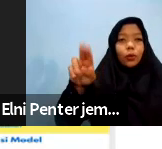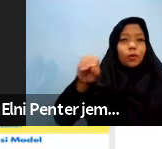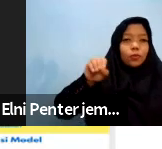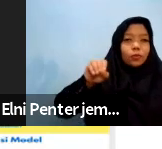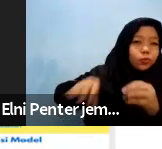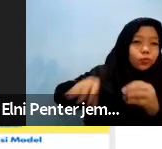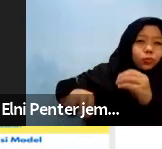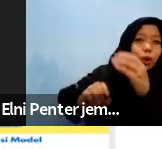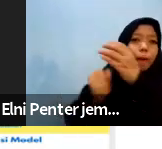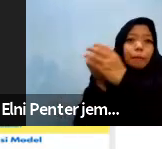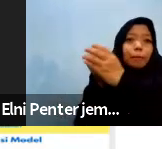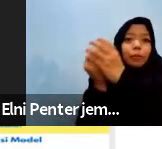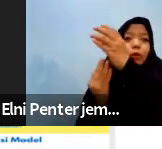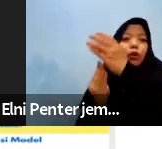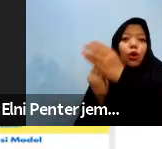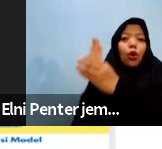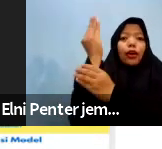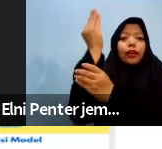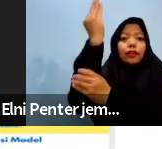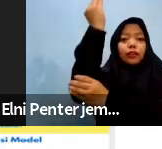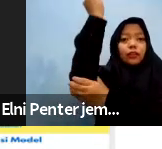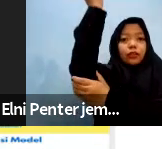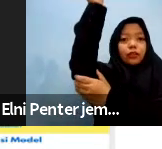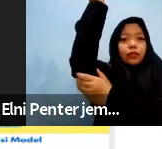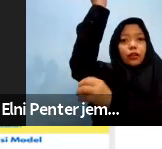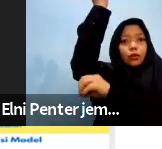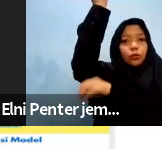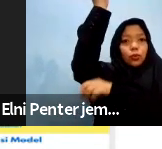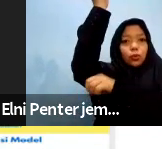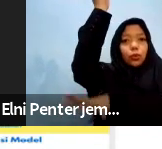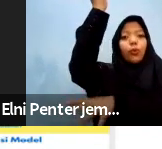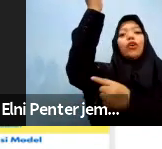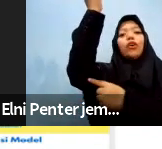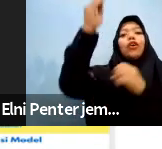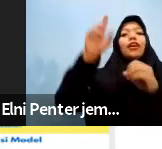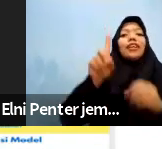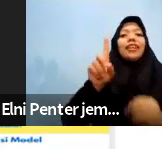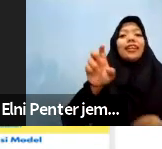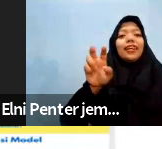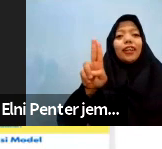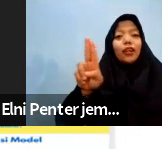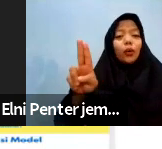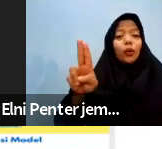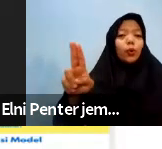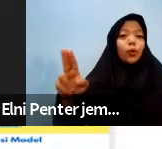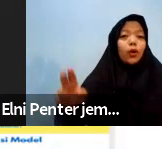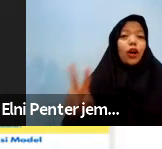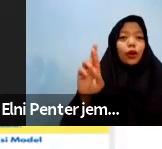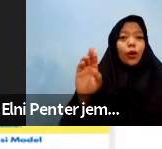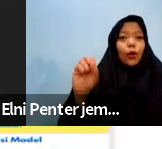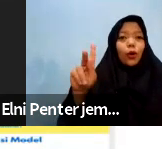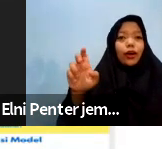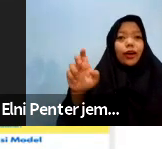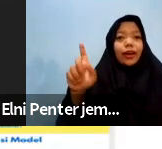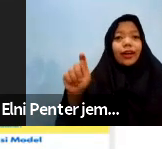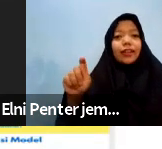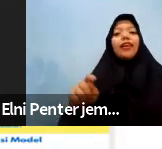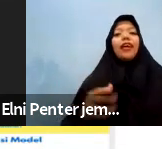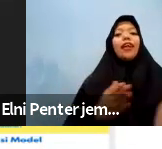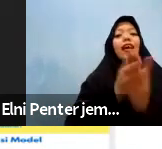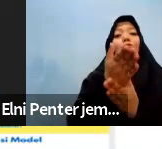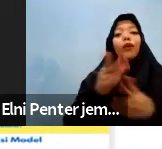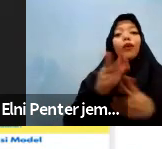kekuatannya tinggi Lalu ada selamat dari tsunami Oh kalau bunyi air dalam ke